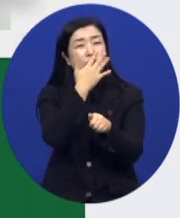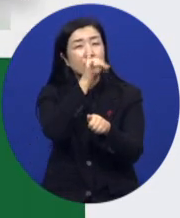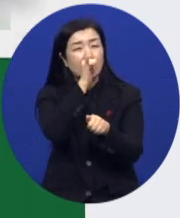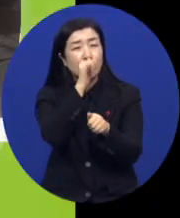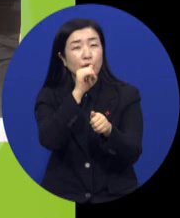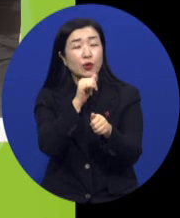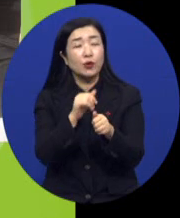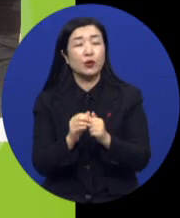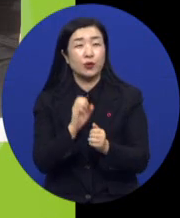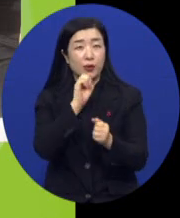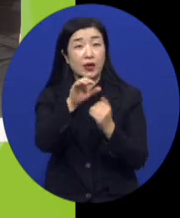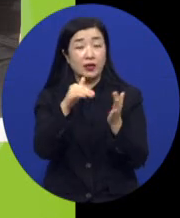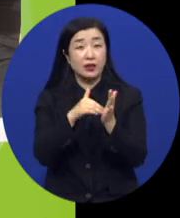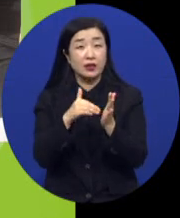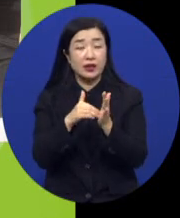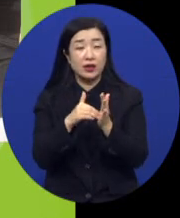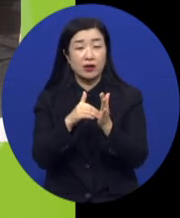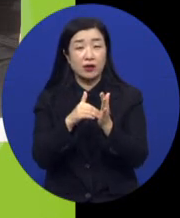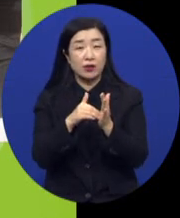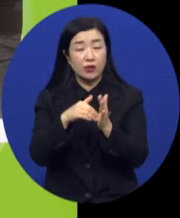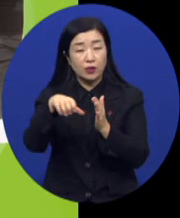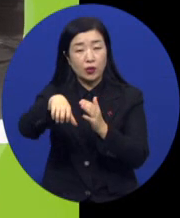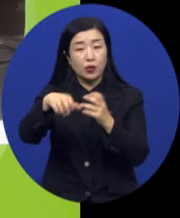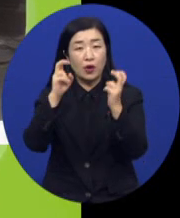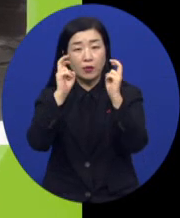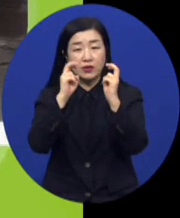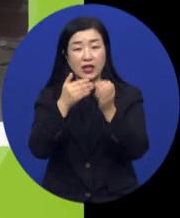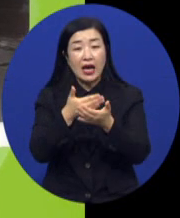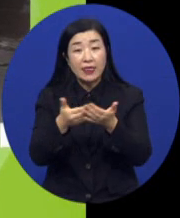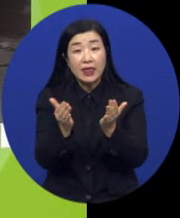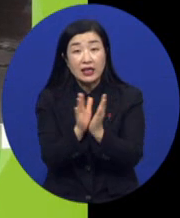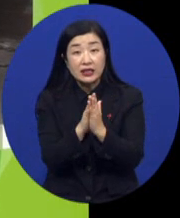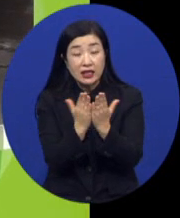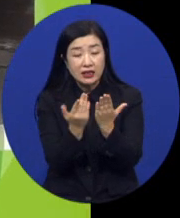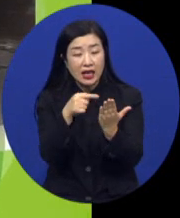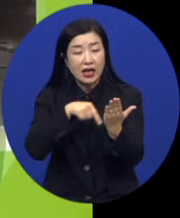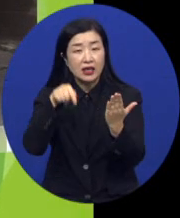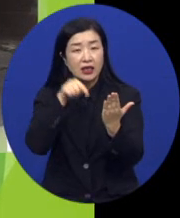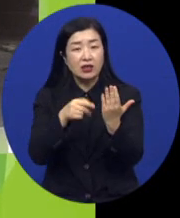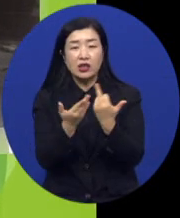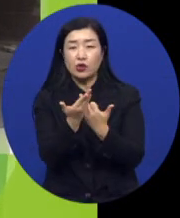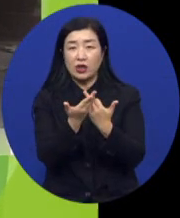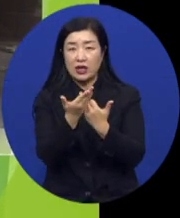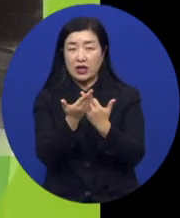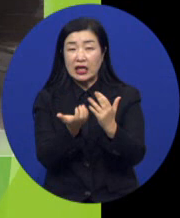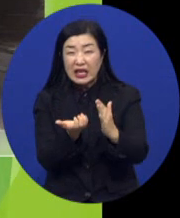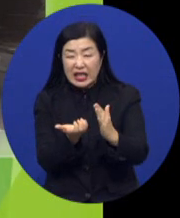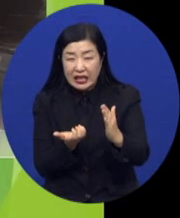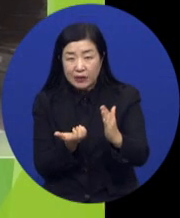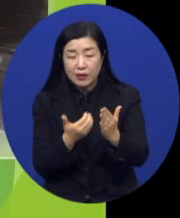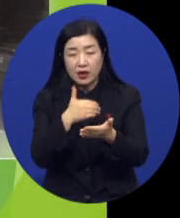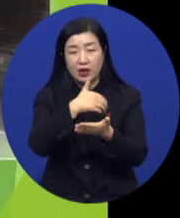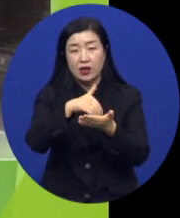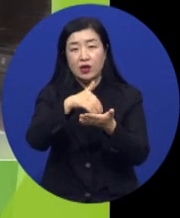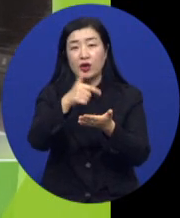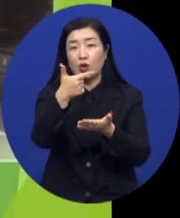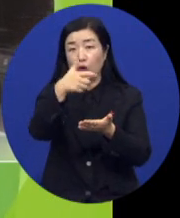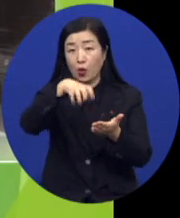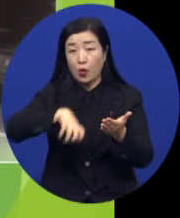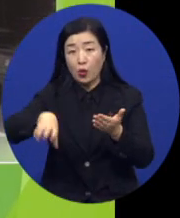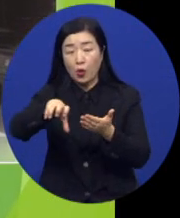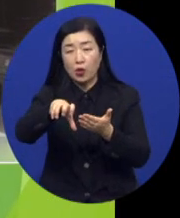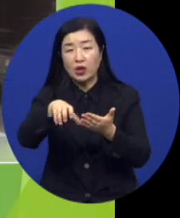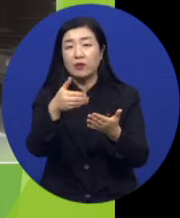이야기입니다. 해당 업체가 제작한 안내 책자에는 제주에서만 이미 건축물 6곳에 미술